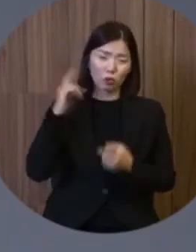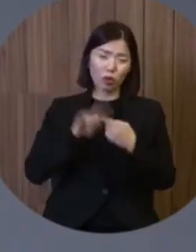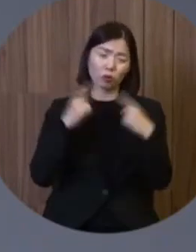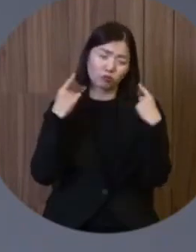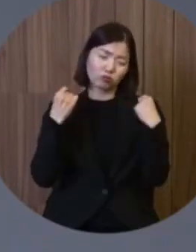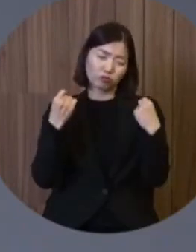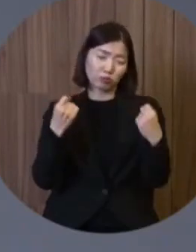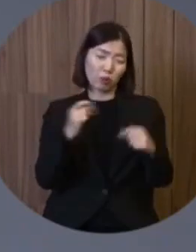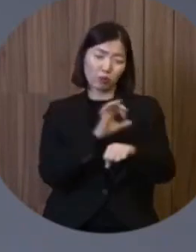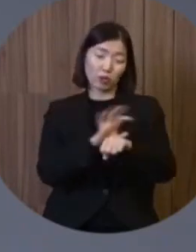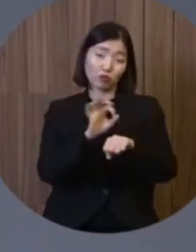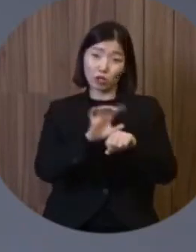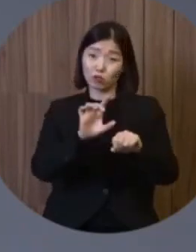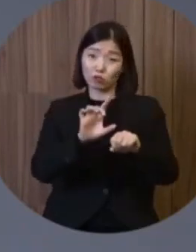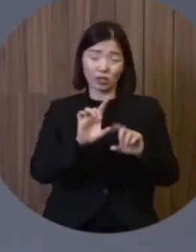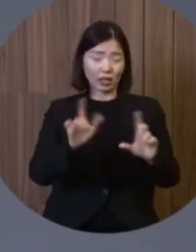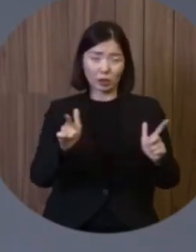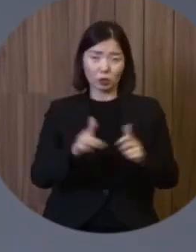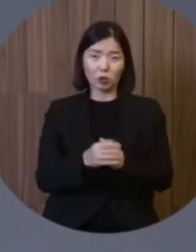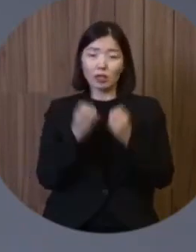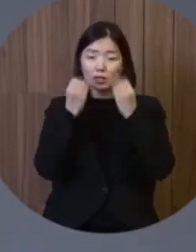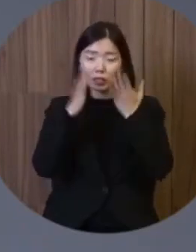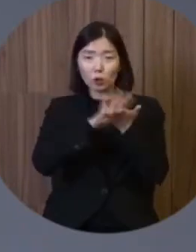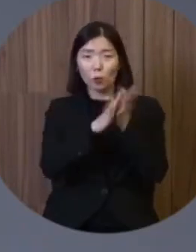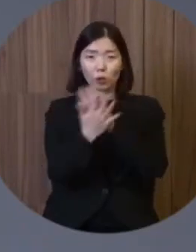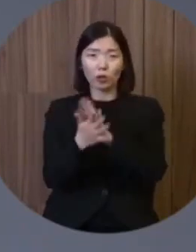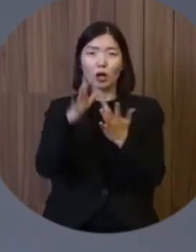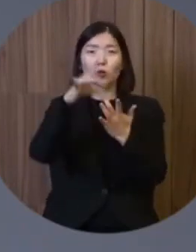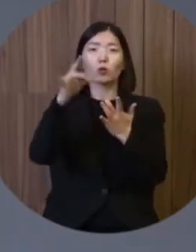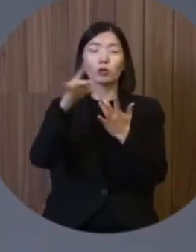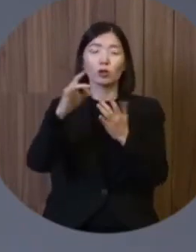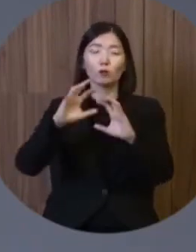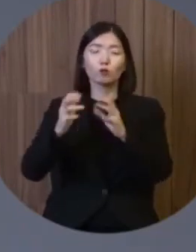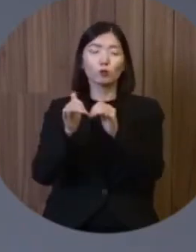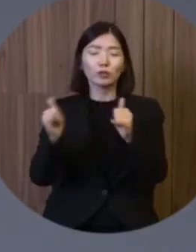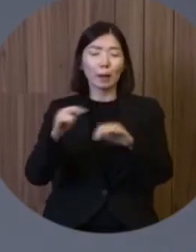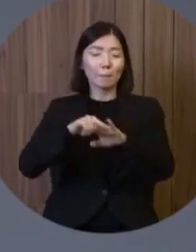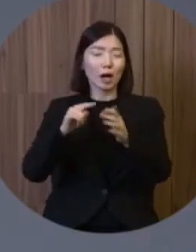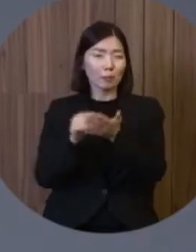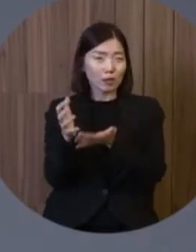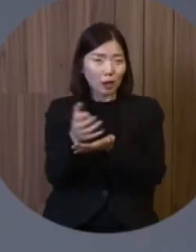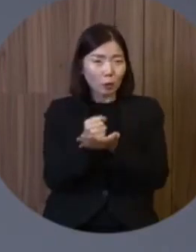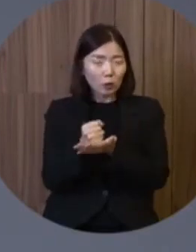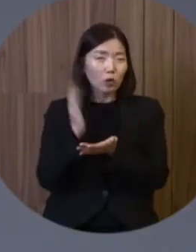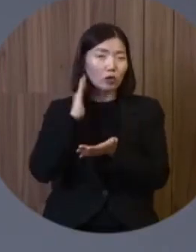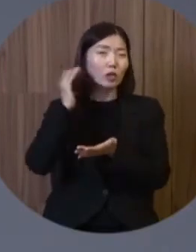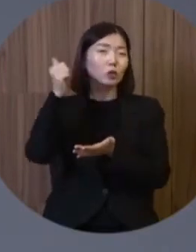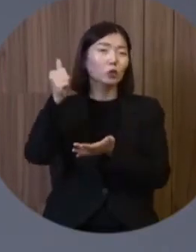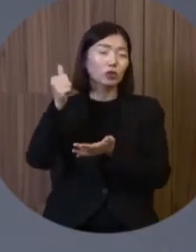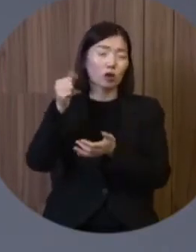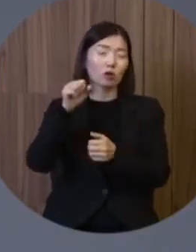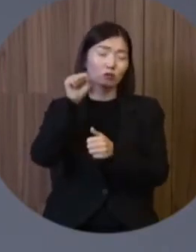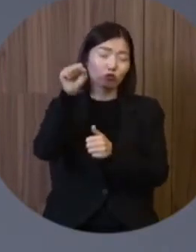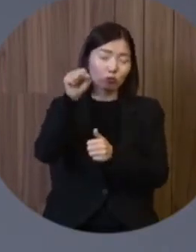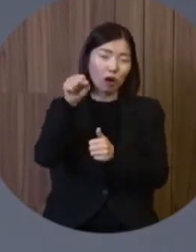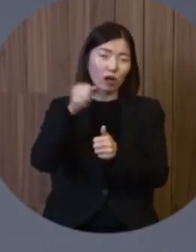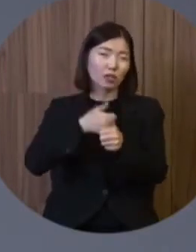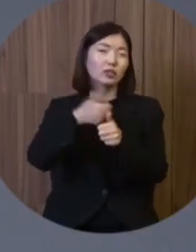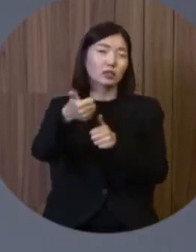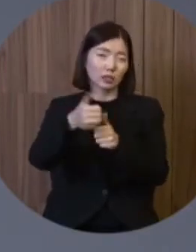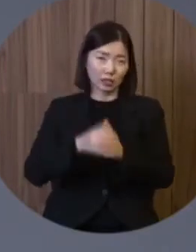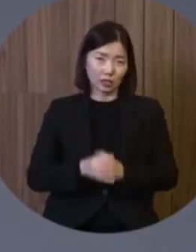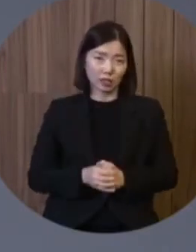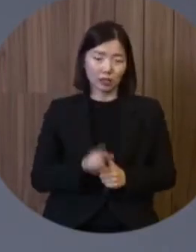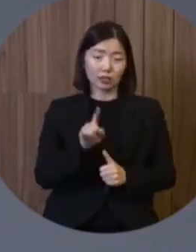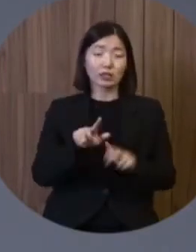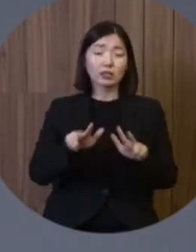적당히 갈 것이냐, 새로운 변화의 선택을 통해 국민의 마음을 얻어 대선에 승리할 것이냐, 그